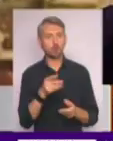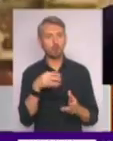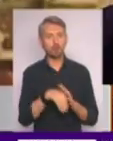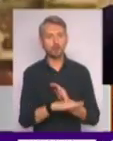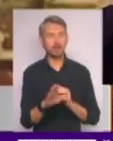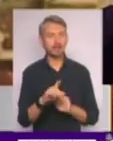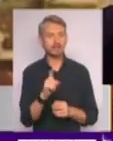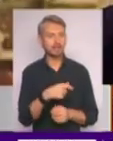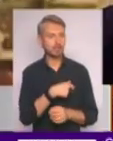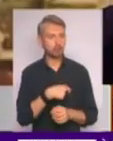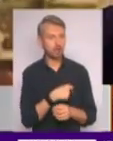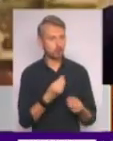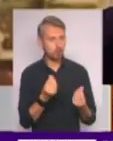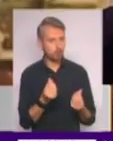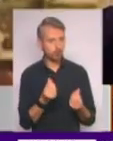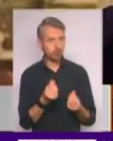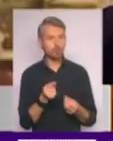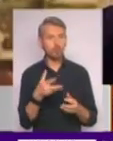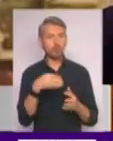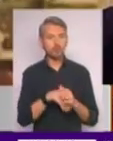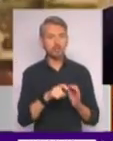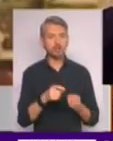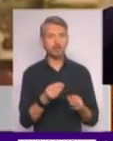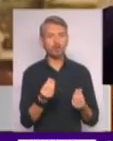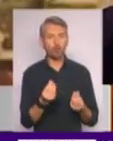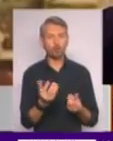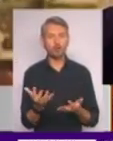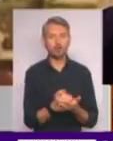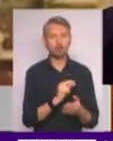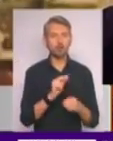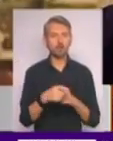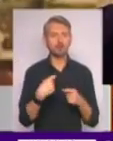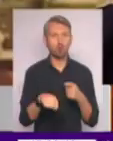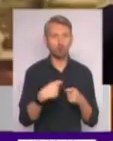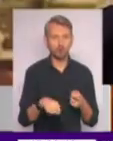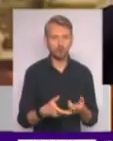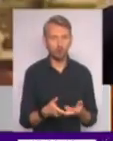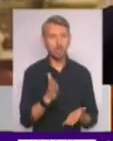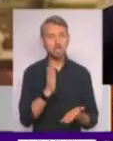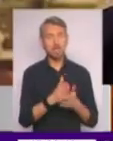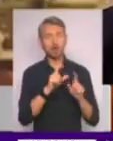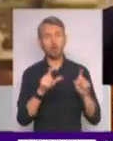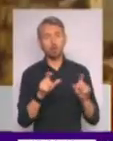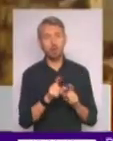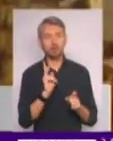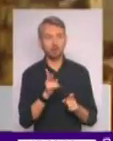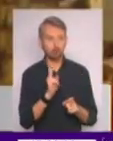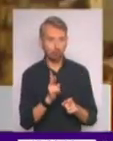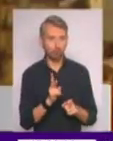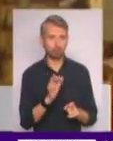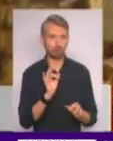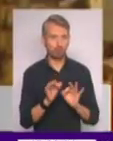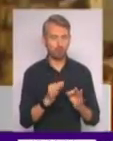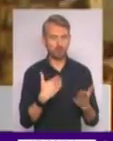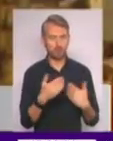з депутатського фонду, в тому числі з фонду, залученого через спонсорство. Є компанії, які реагують на мене